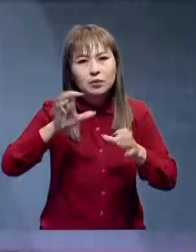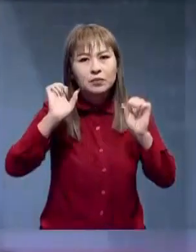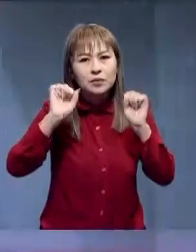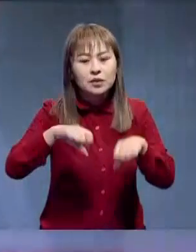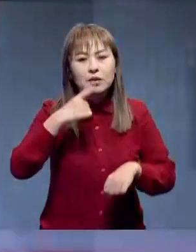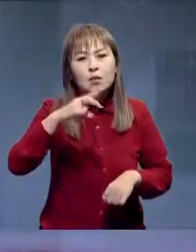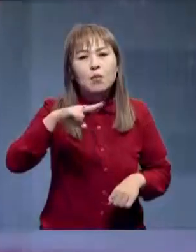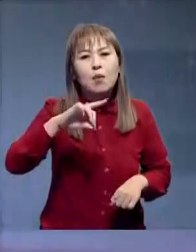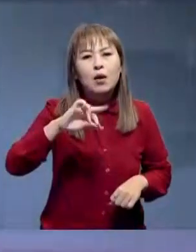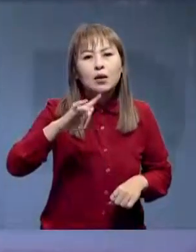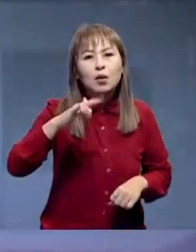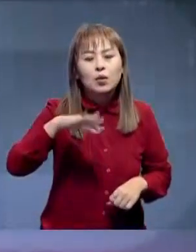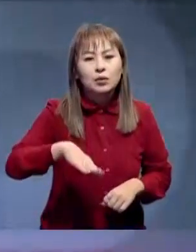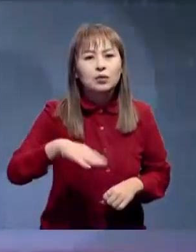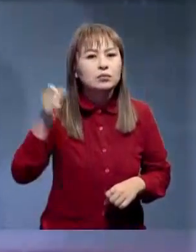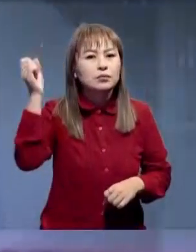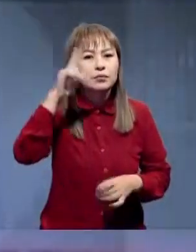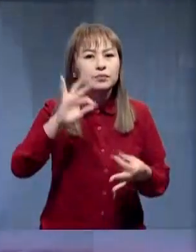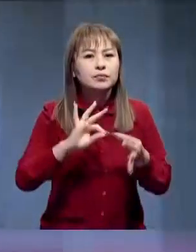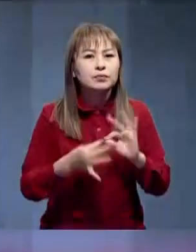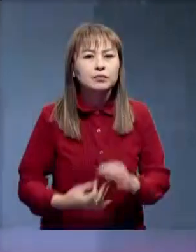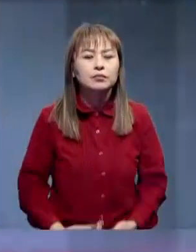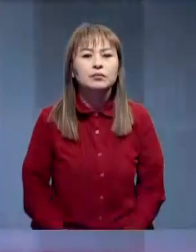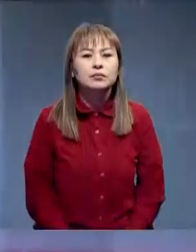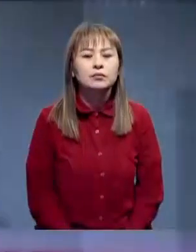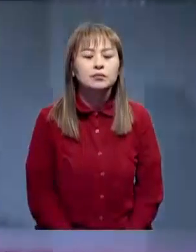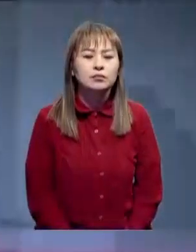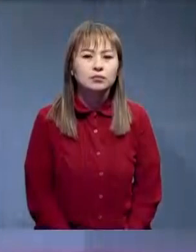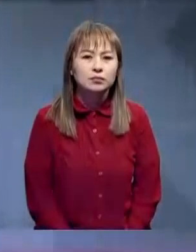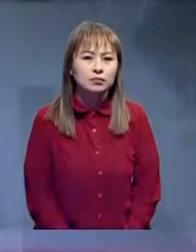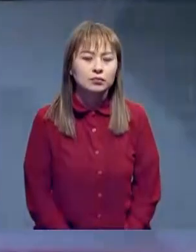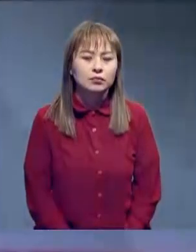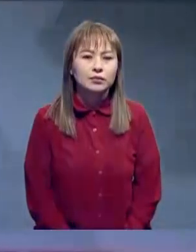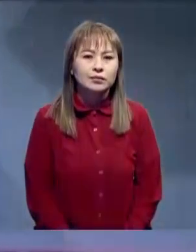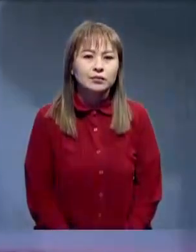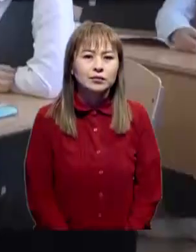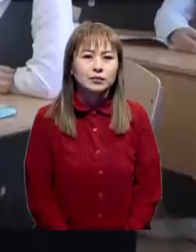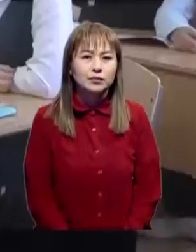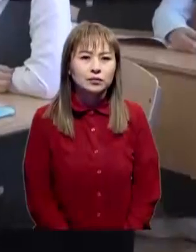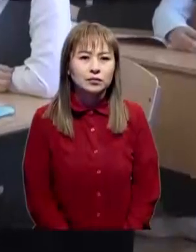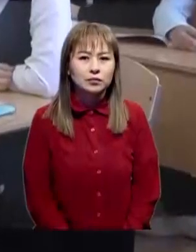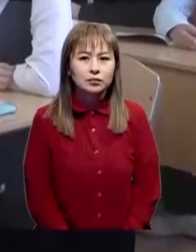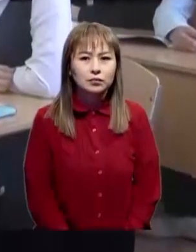тануға мүмкіндік берді дейді полиглот. Әріптесім Айдарбек Айтмұхамбетұлы жалғастырады.